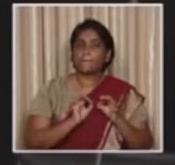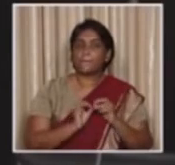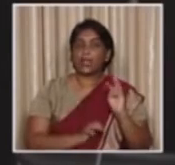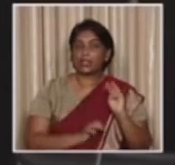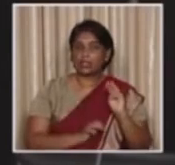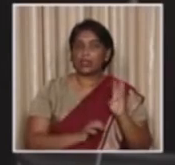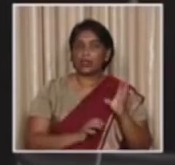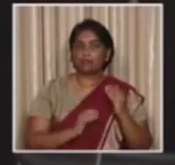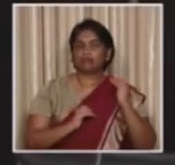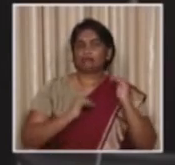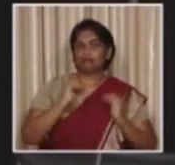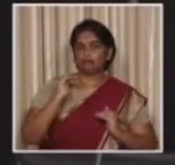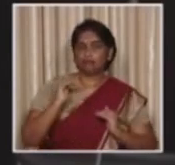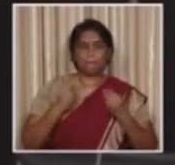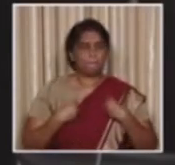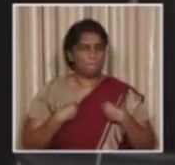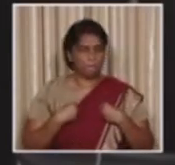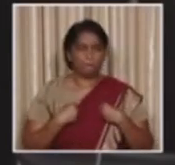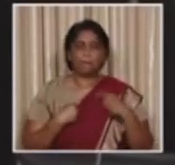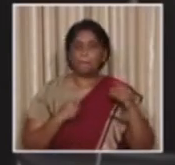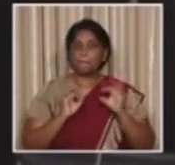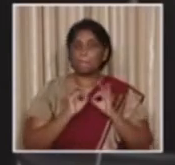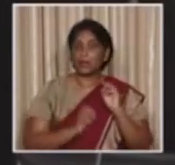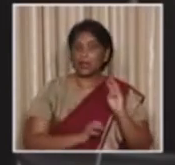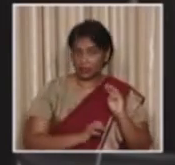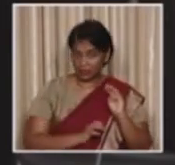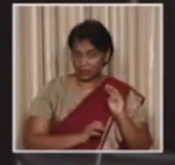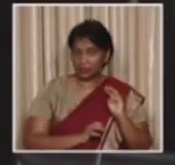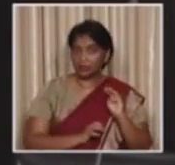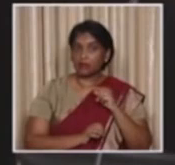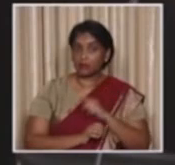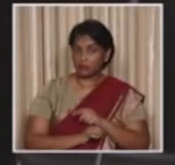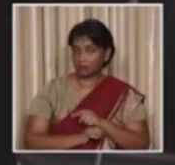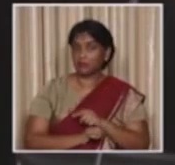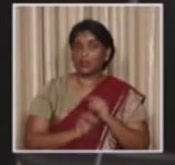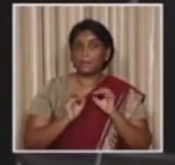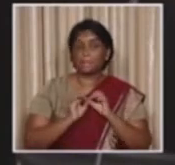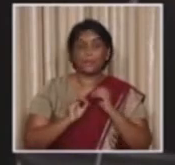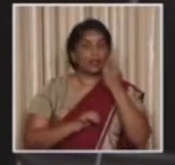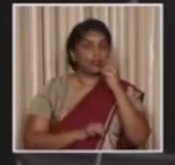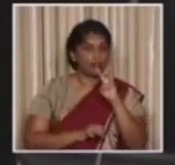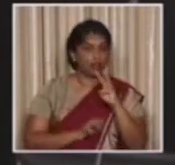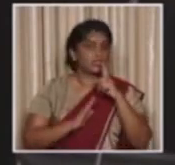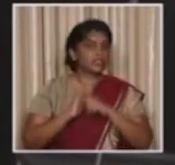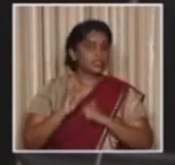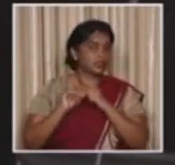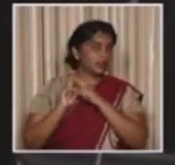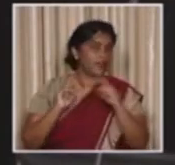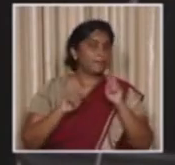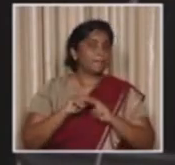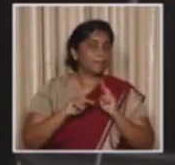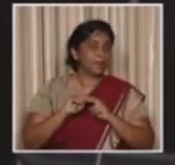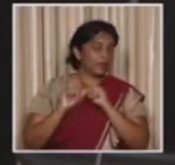30ක පමණ පරතරයක් පියවා ගැනීම සඳහා. ඒ බිලියන 30ක පරතරයේ එන්නේ බිලියන 13ක් තියෙනවා ජනවාරි ඉඳලා පෙබරවාරි